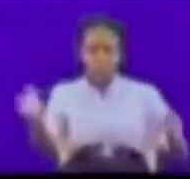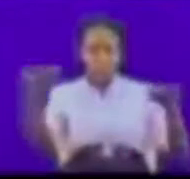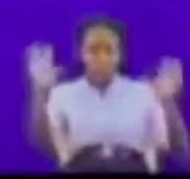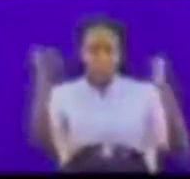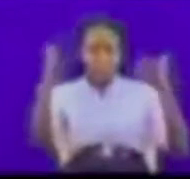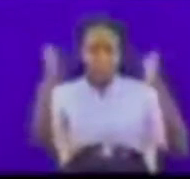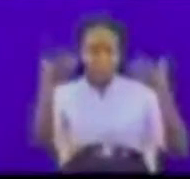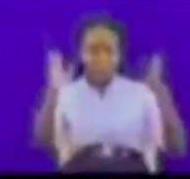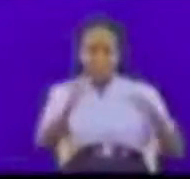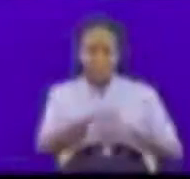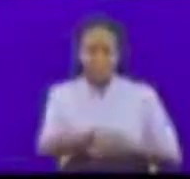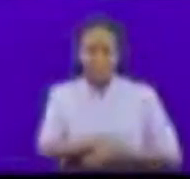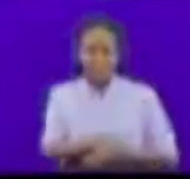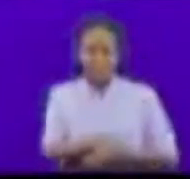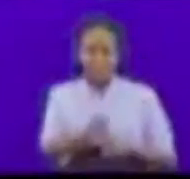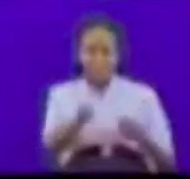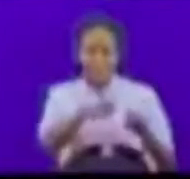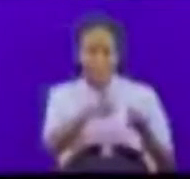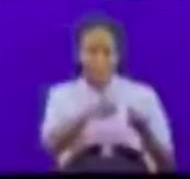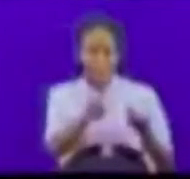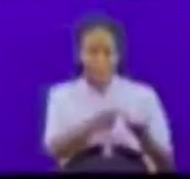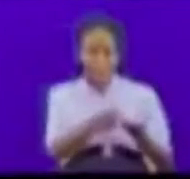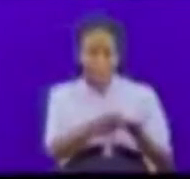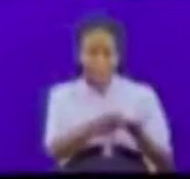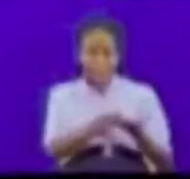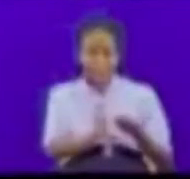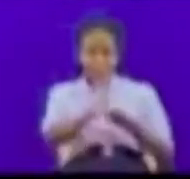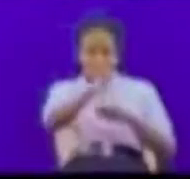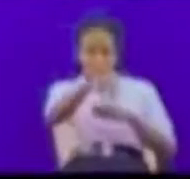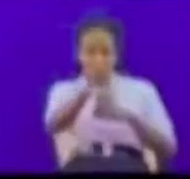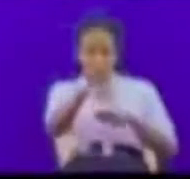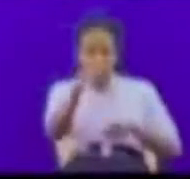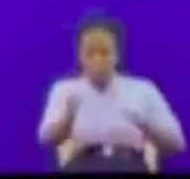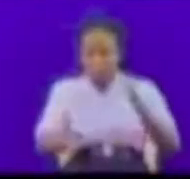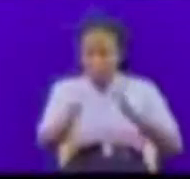Kwa idadi ya kula halali ni 363.